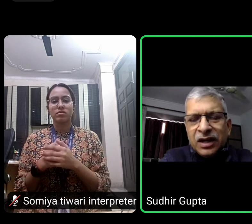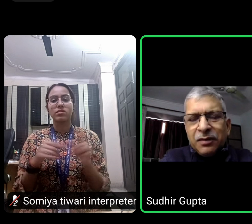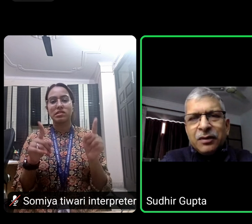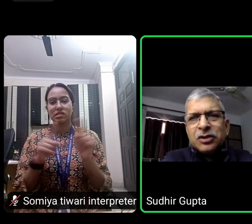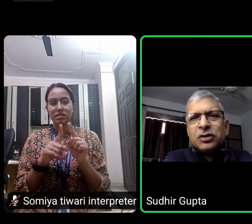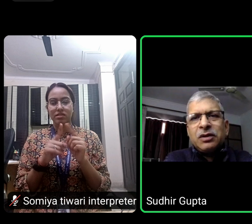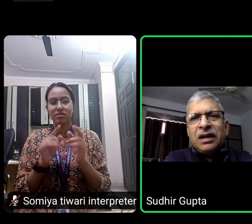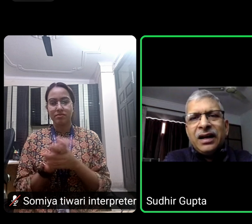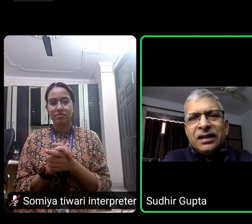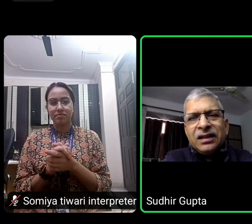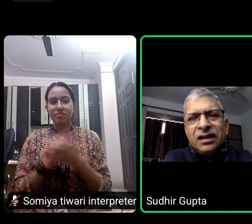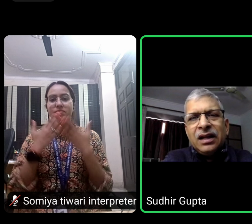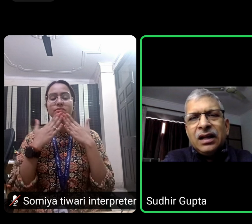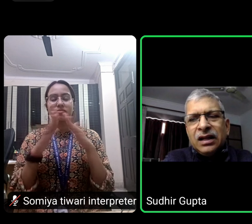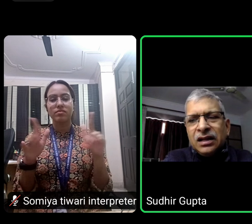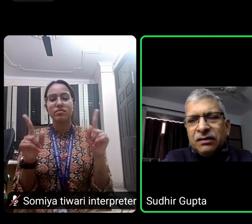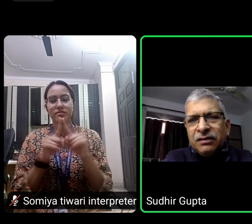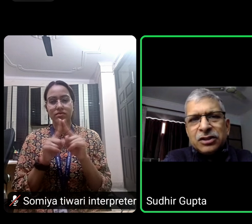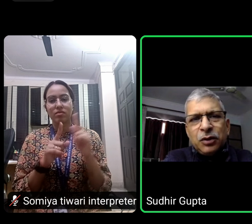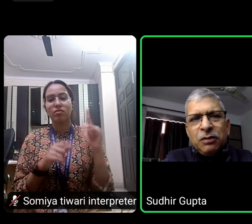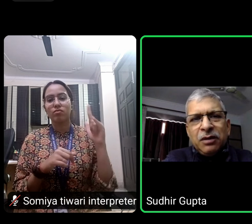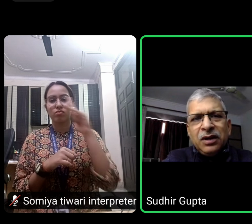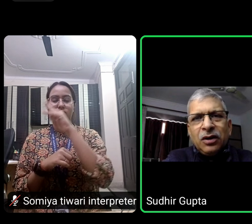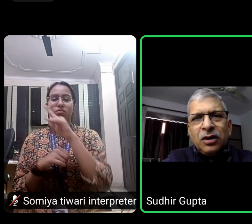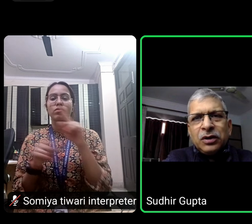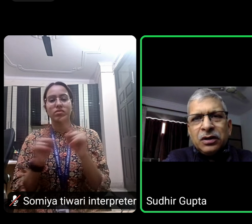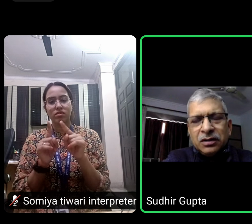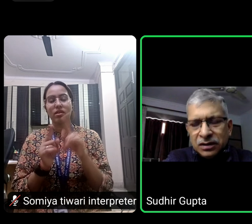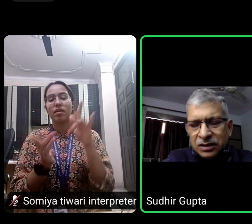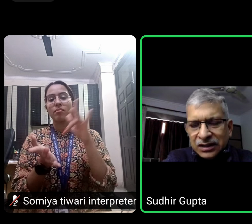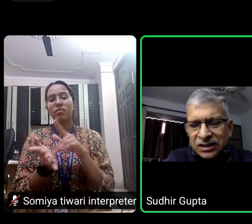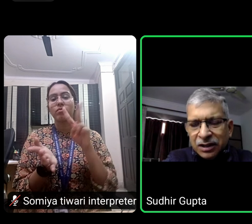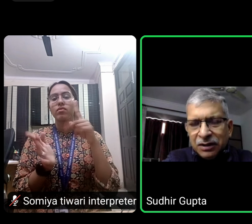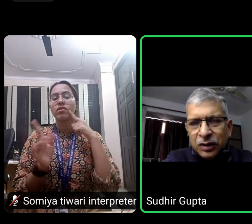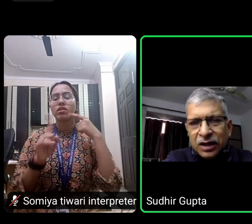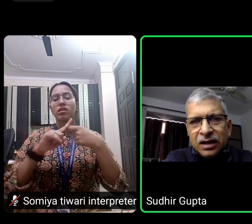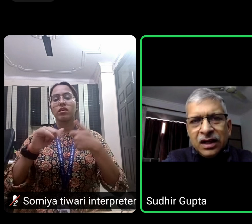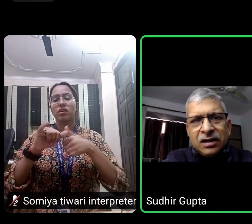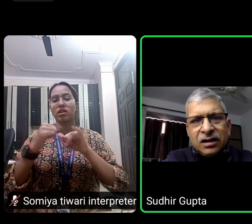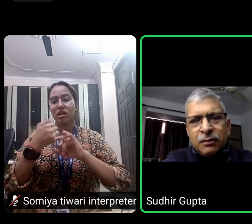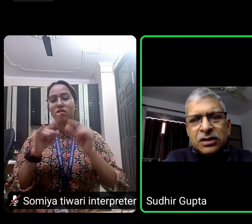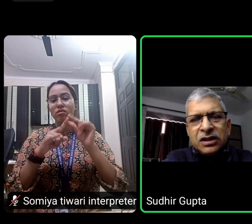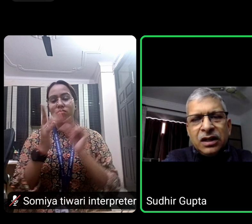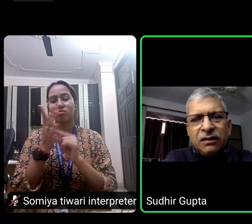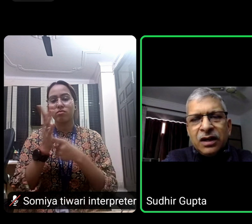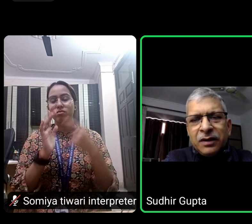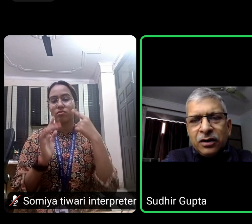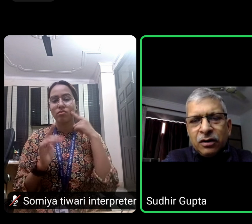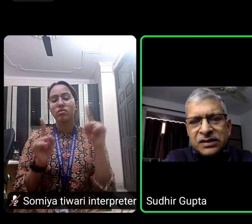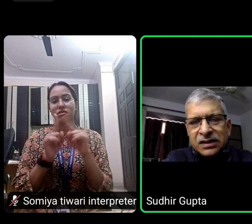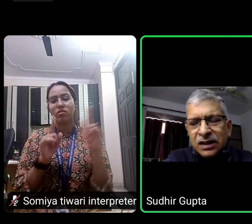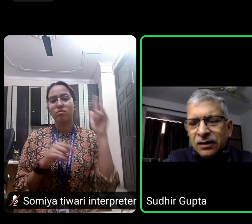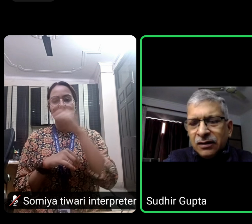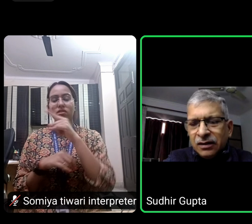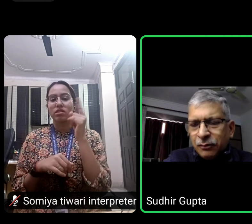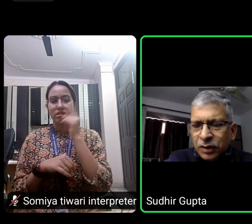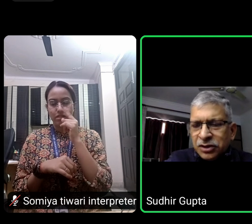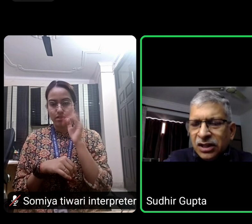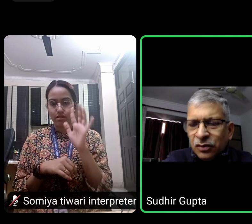जो है हमारे बच्चों से मिलने आए थे विकासपुरी में भी और उधर गाजियाबाद में, तो एक एक बहुत सीनियर विंग कमांडर ऑफिसर